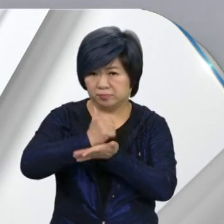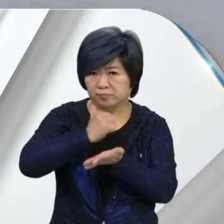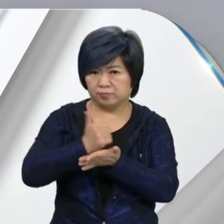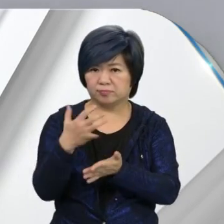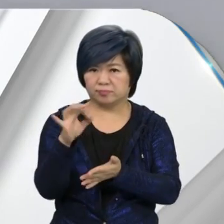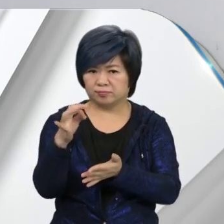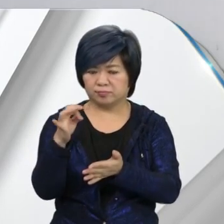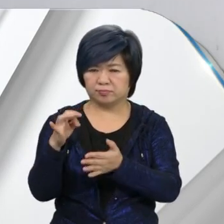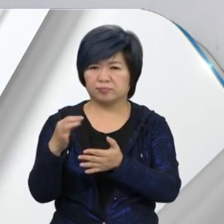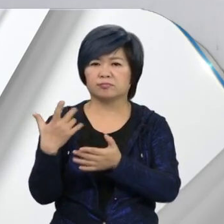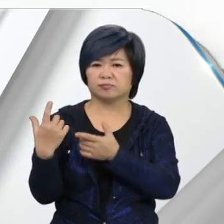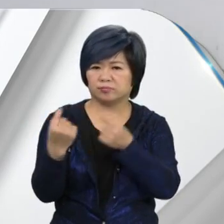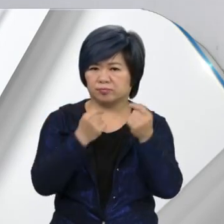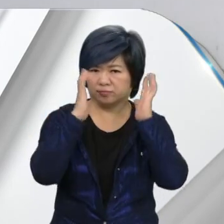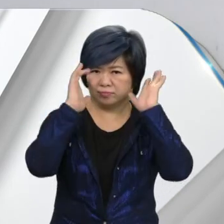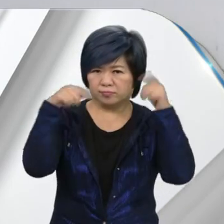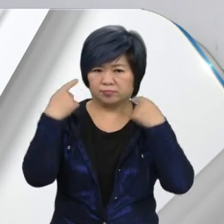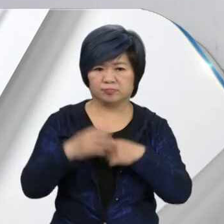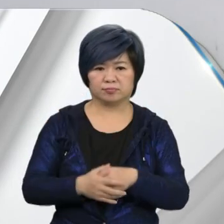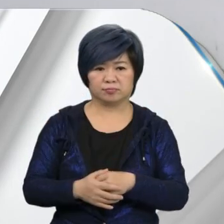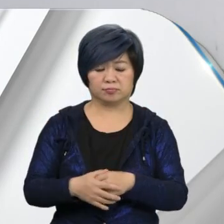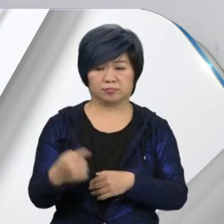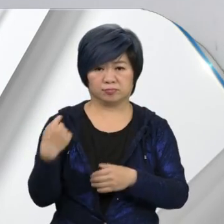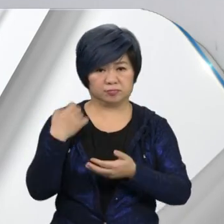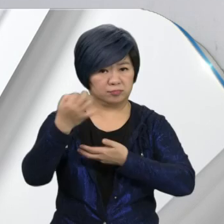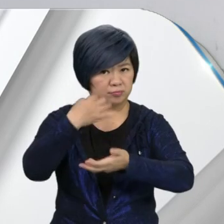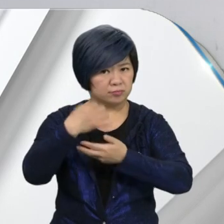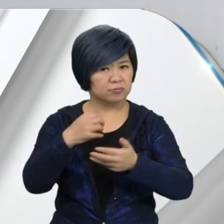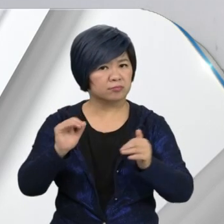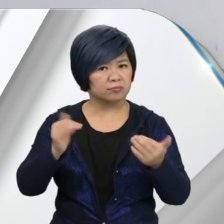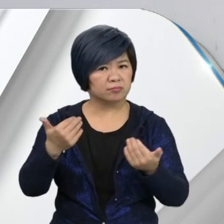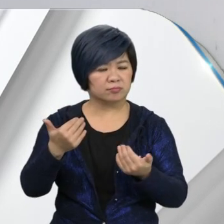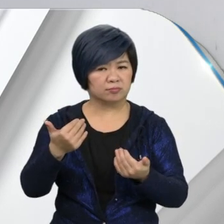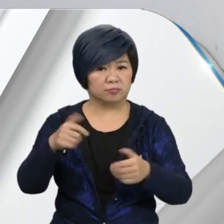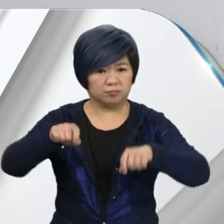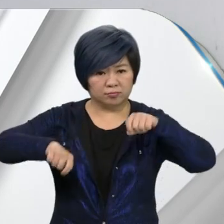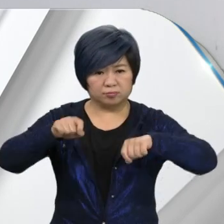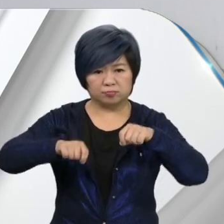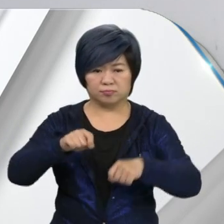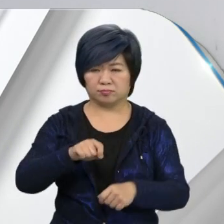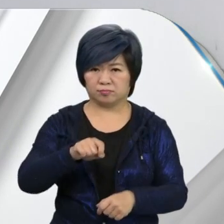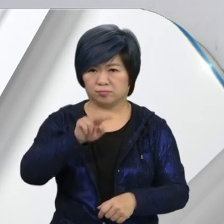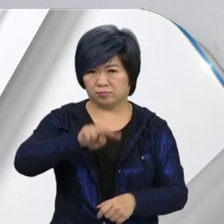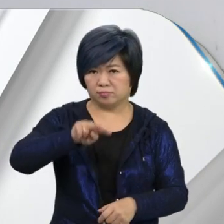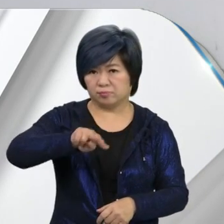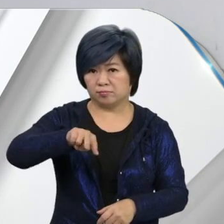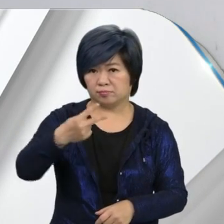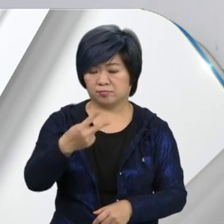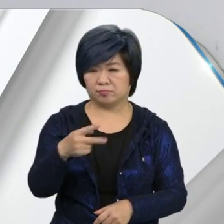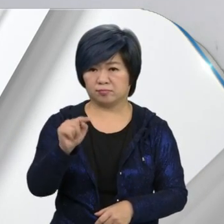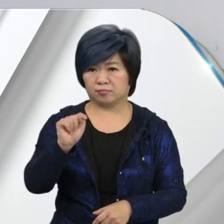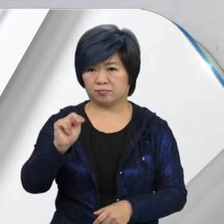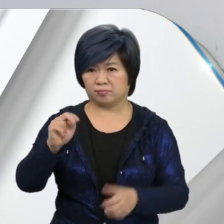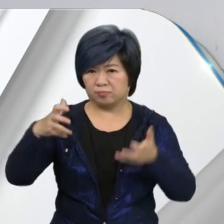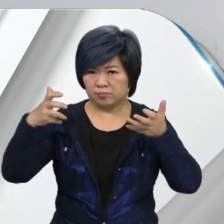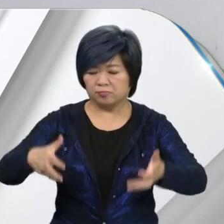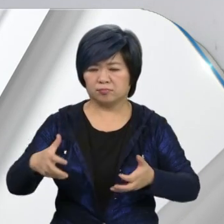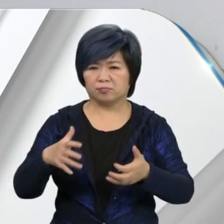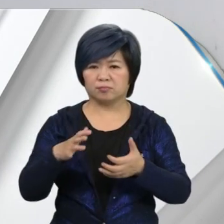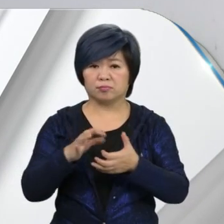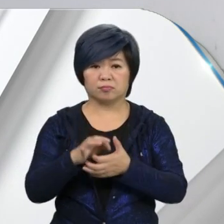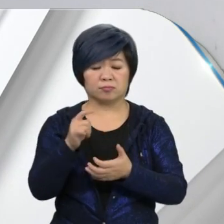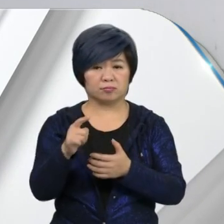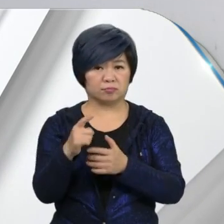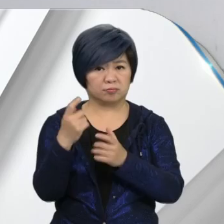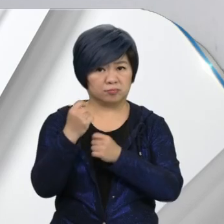天朝为正常。 昨天的交易量方面，达到将近2200公吨，也代表我们的因应措施在这几